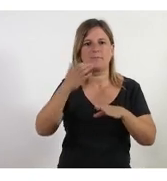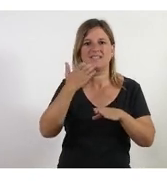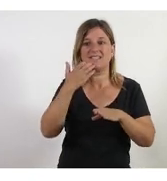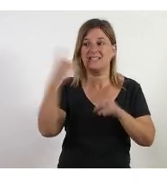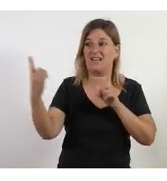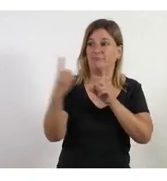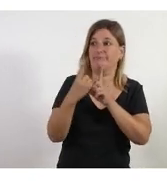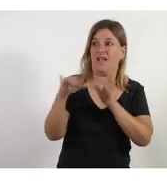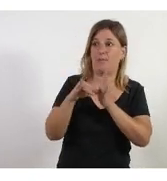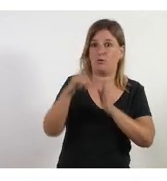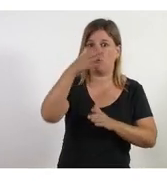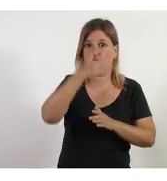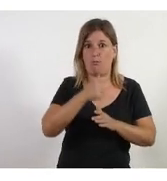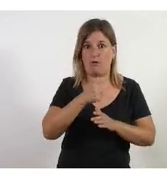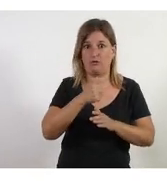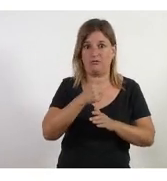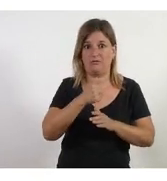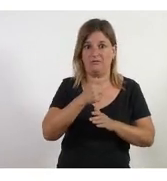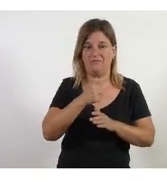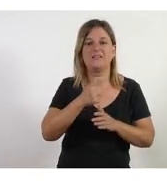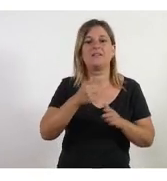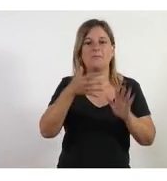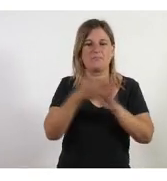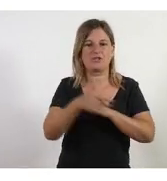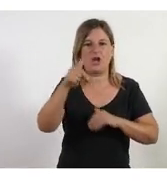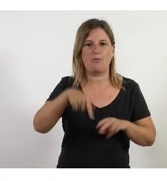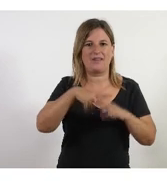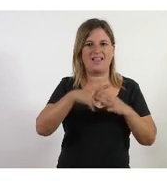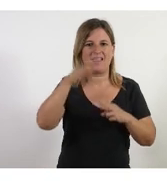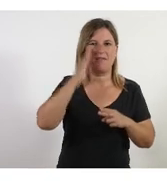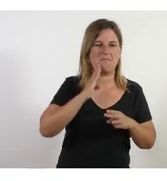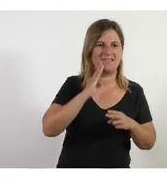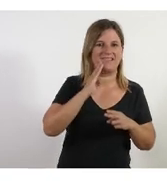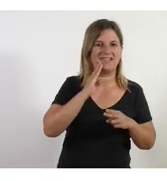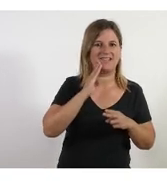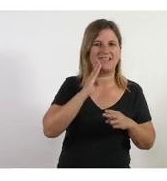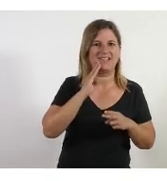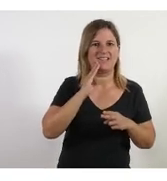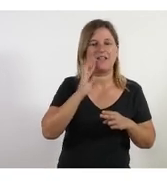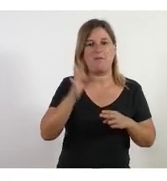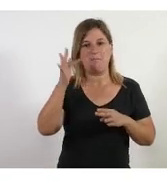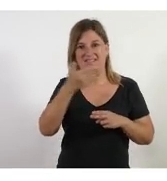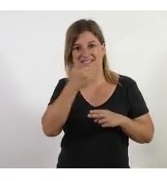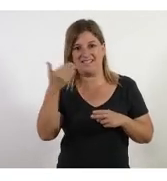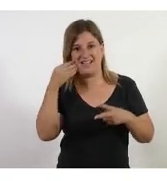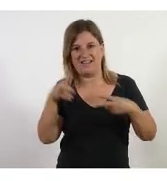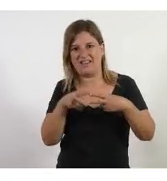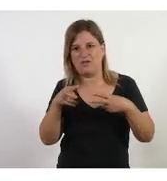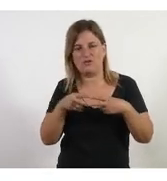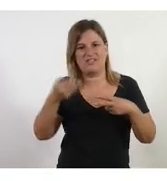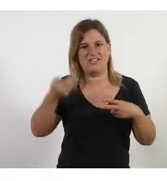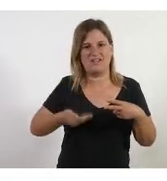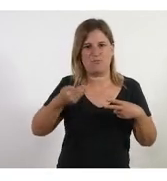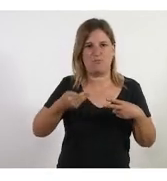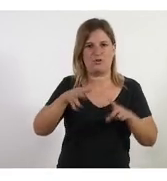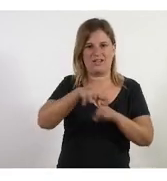física no és possible. Jo crec que tant el taller d'aquest matí de la Mercè com el de la tarda són molt importants en el moment que